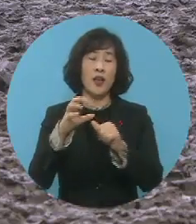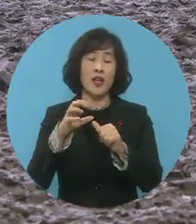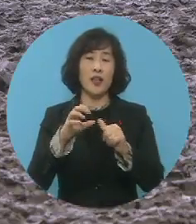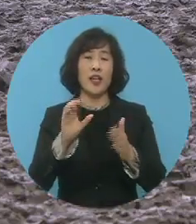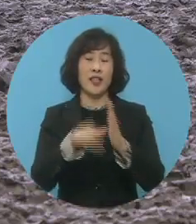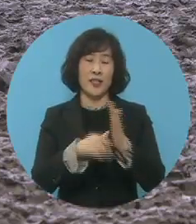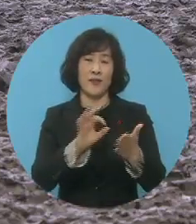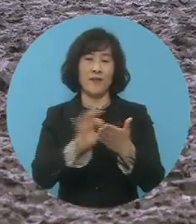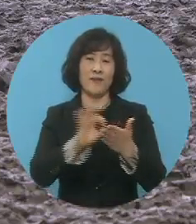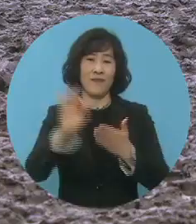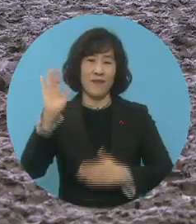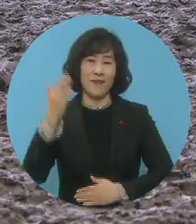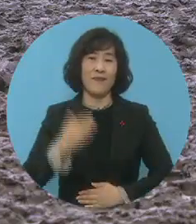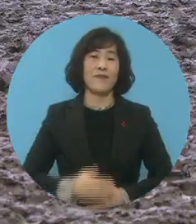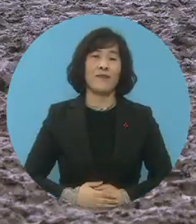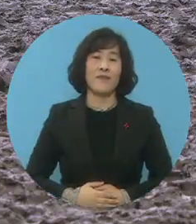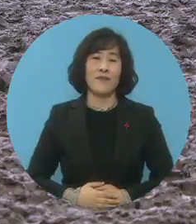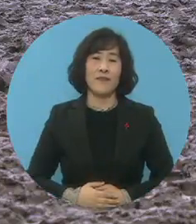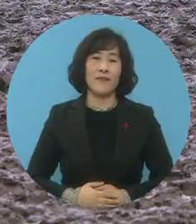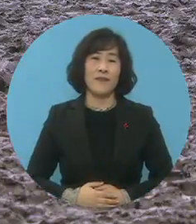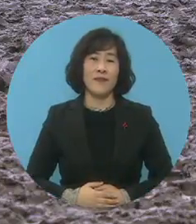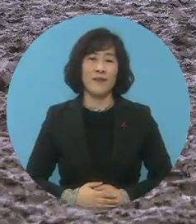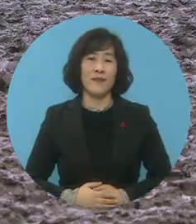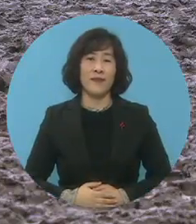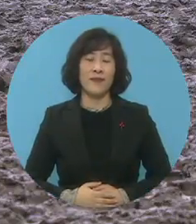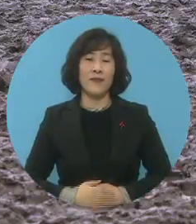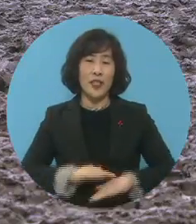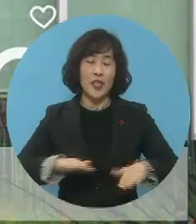생태 환경을 홍보하는 자료로 활용됩니다.